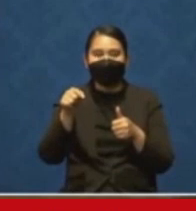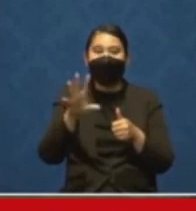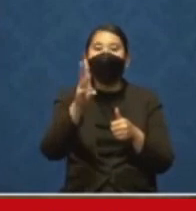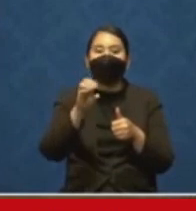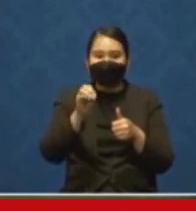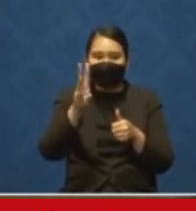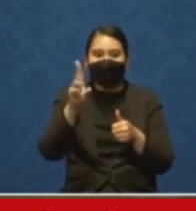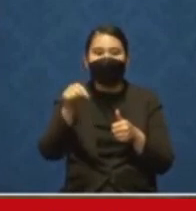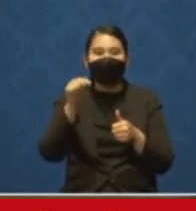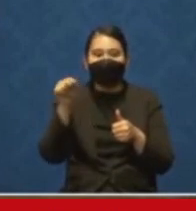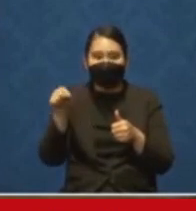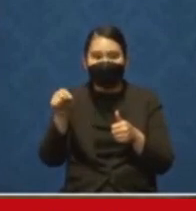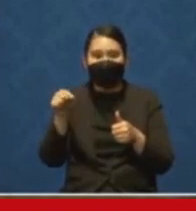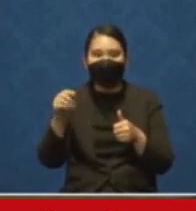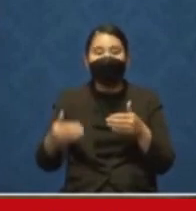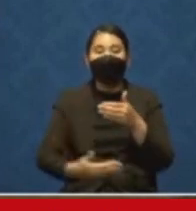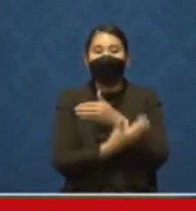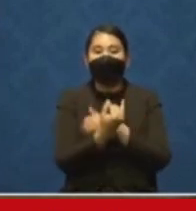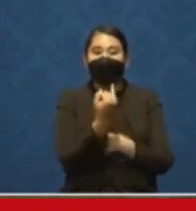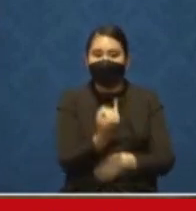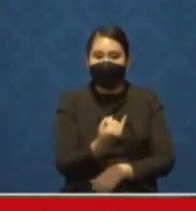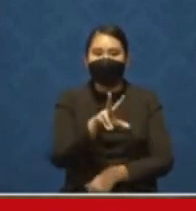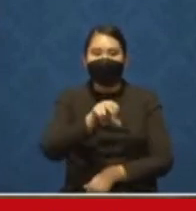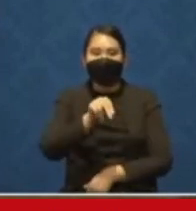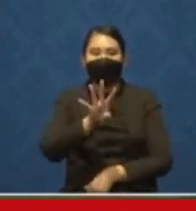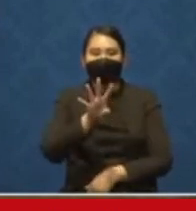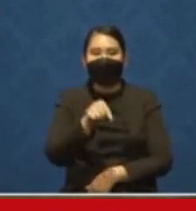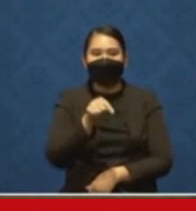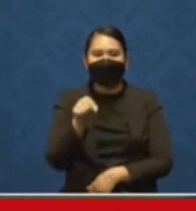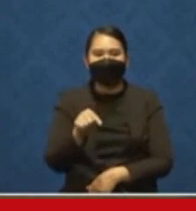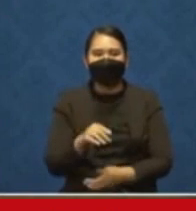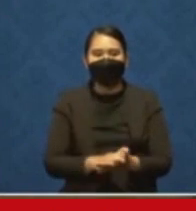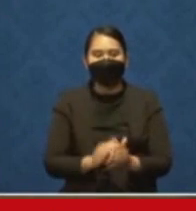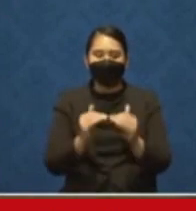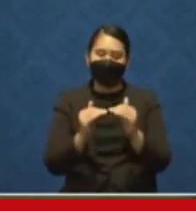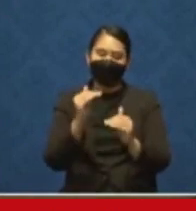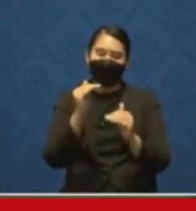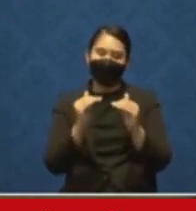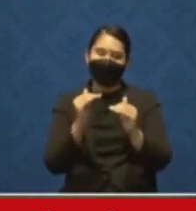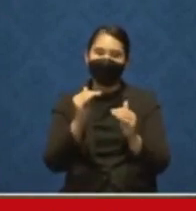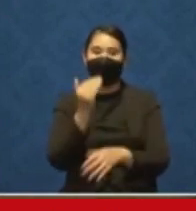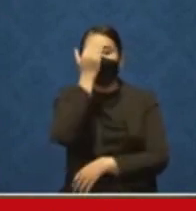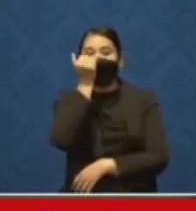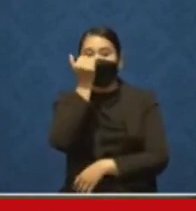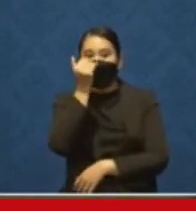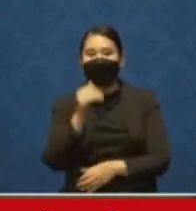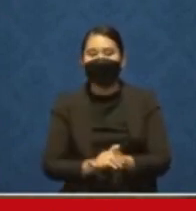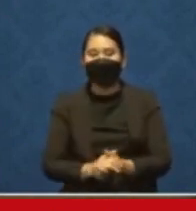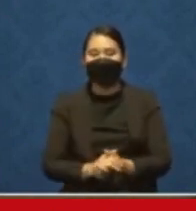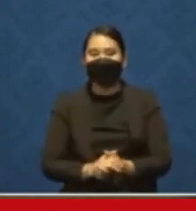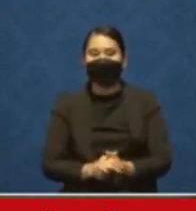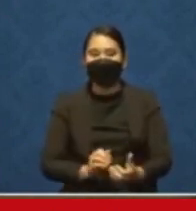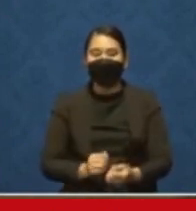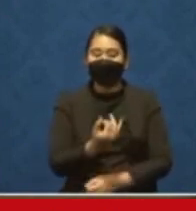ว่าไทยเรามีโอกาสชนะอ่า 64%ที่ 66เปอร์เซ็นต์